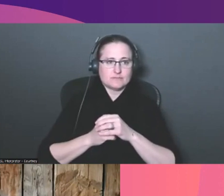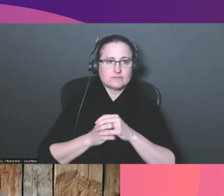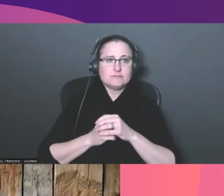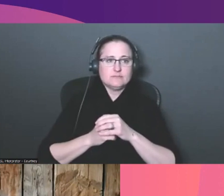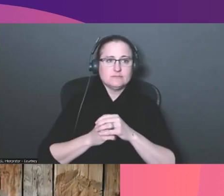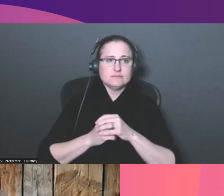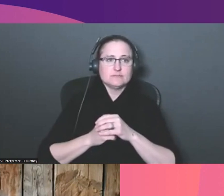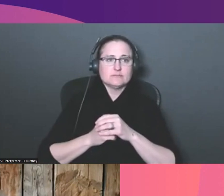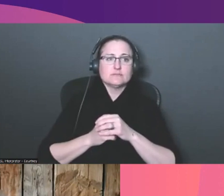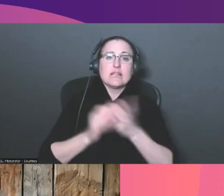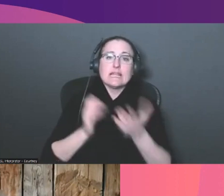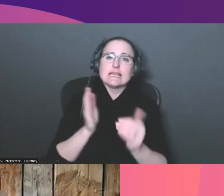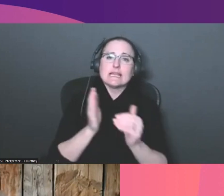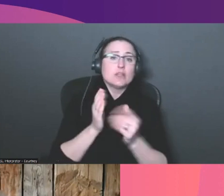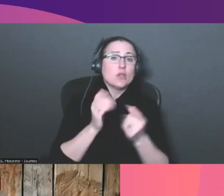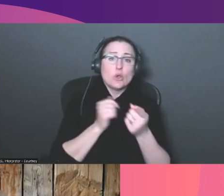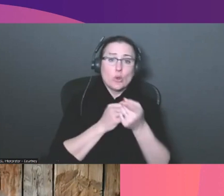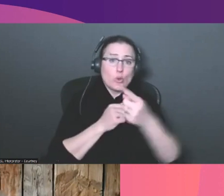original.